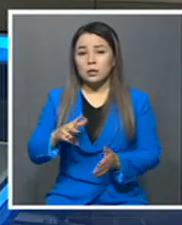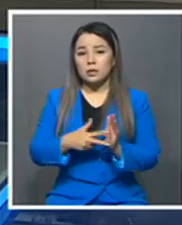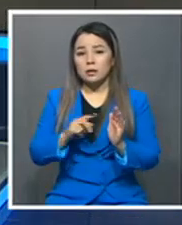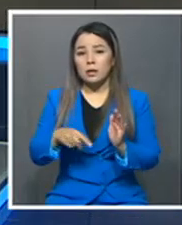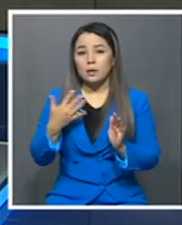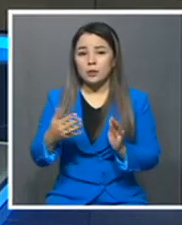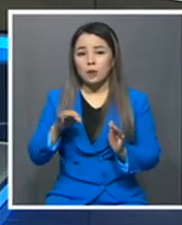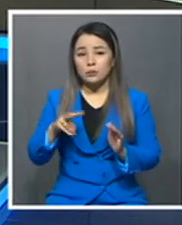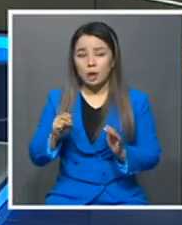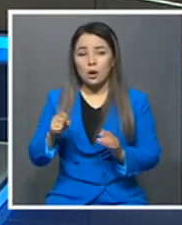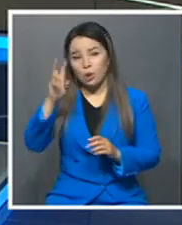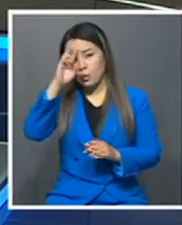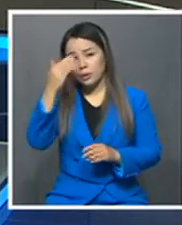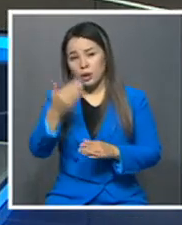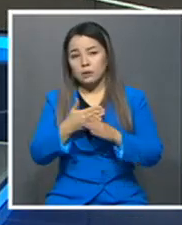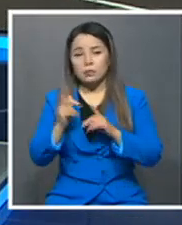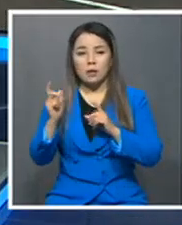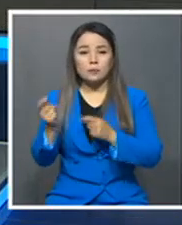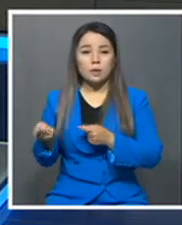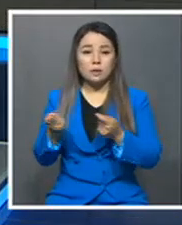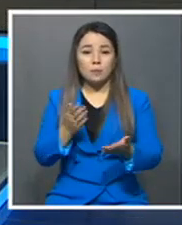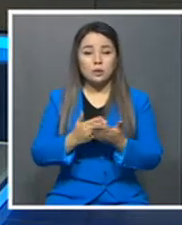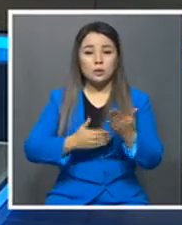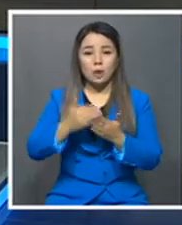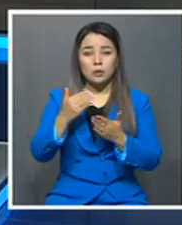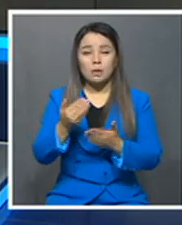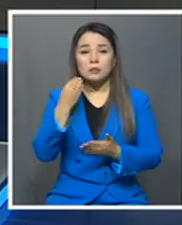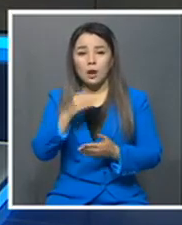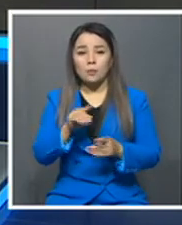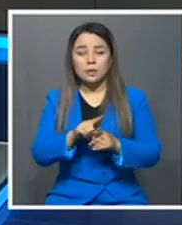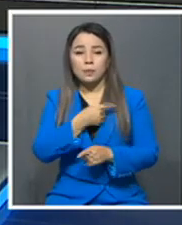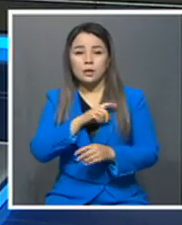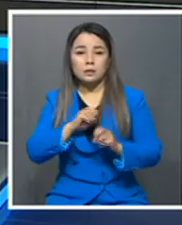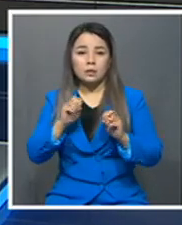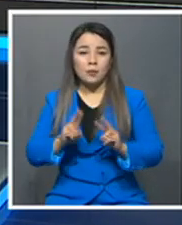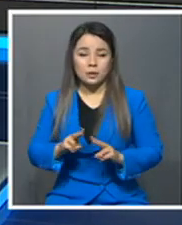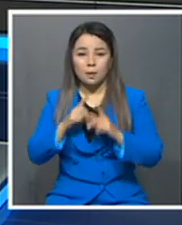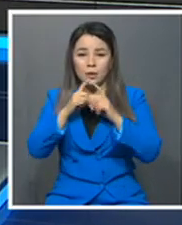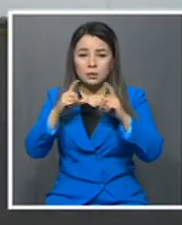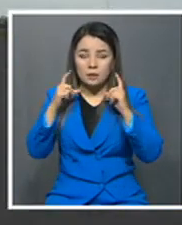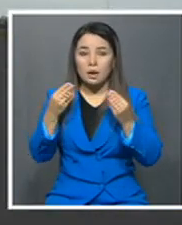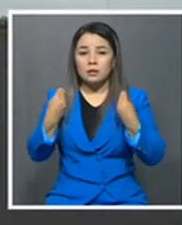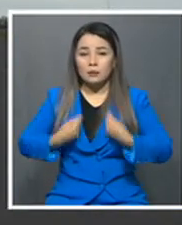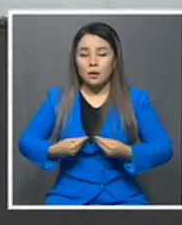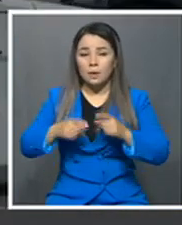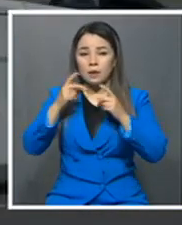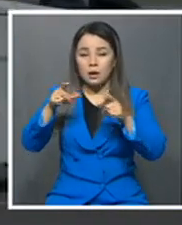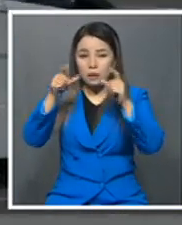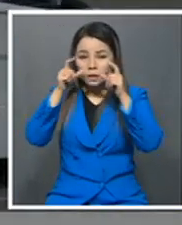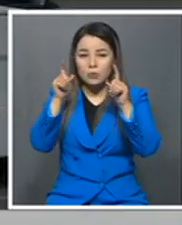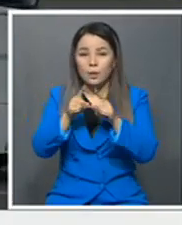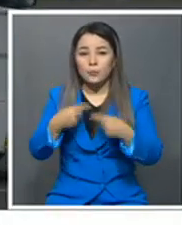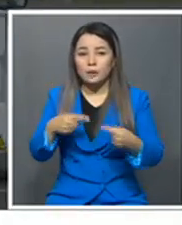тонна гуманитарлық жүк жеткізілді. Оның ішінде жоғары сапалы медициналық маска, арнайы киім, қолғап, көзілдірік, халат және өзге